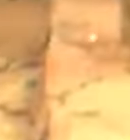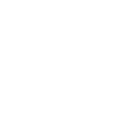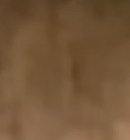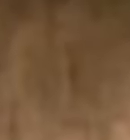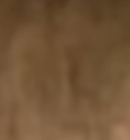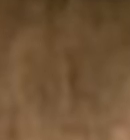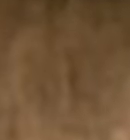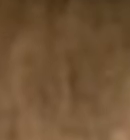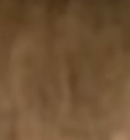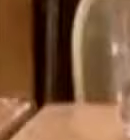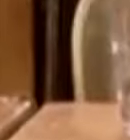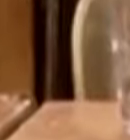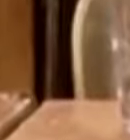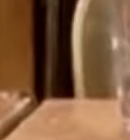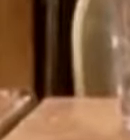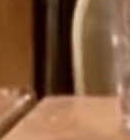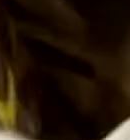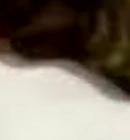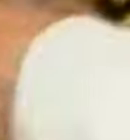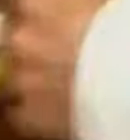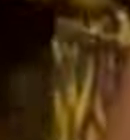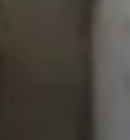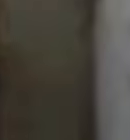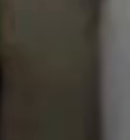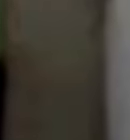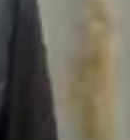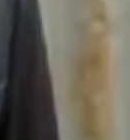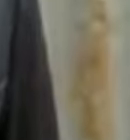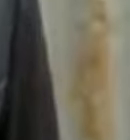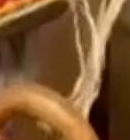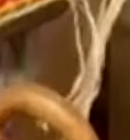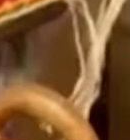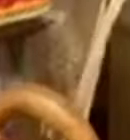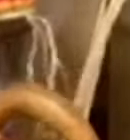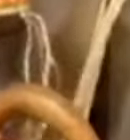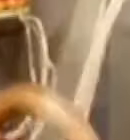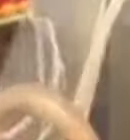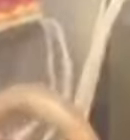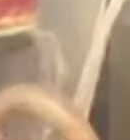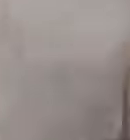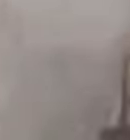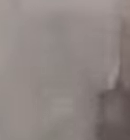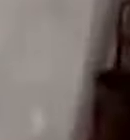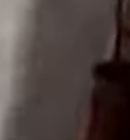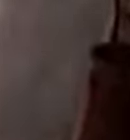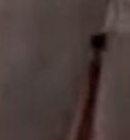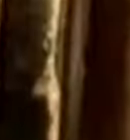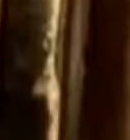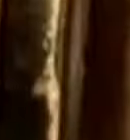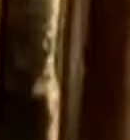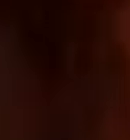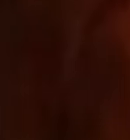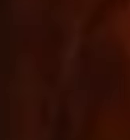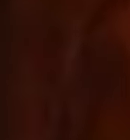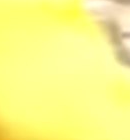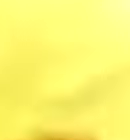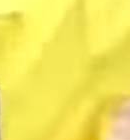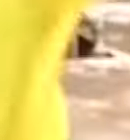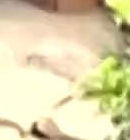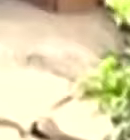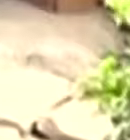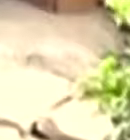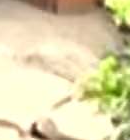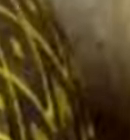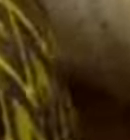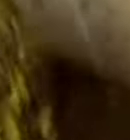Nderemo na vifijo. Tulia tuli. Maana mambo si kama kawaida tena. Kwani kupitia runinga yako